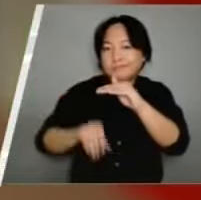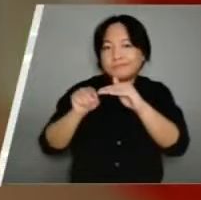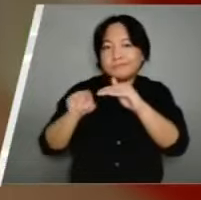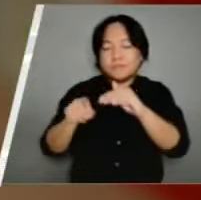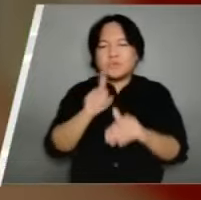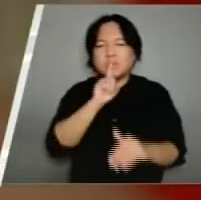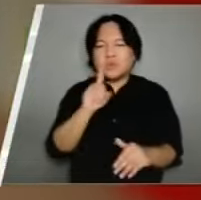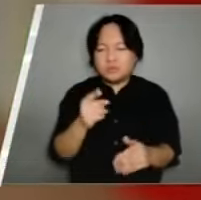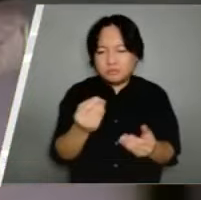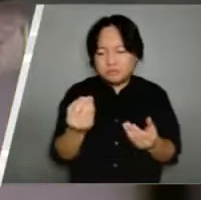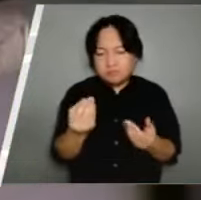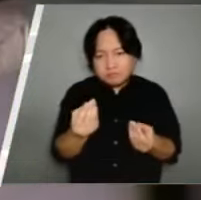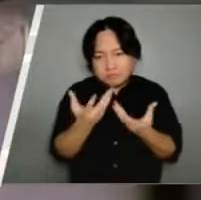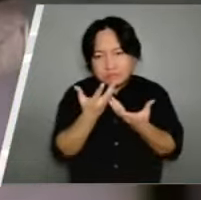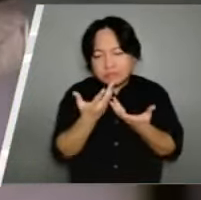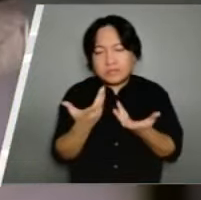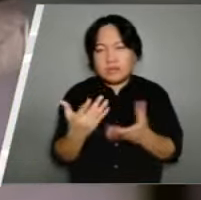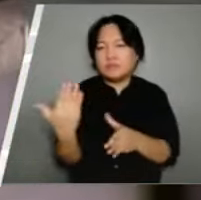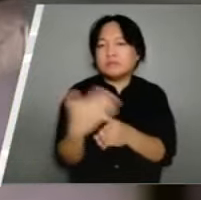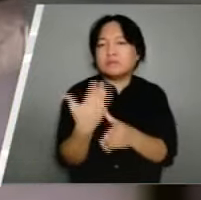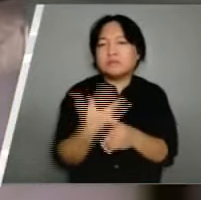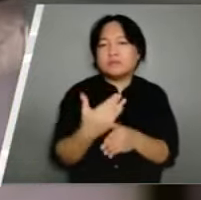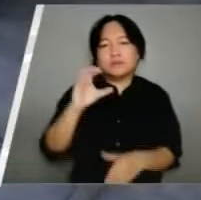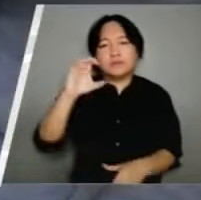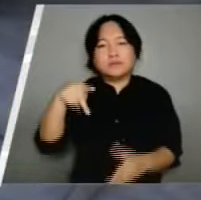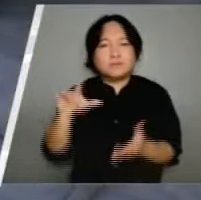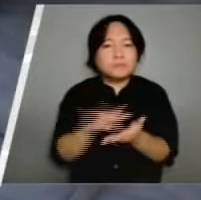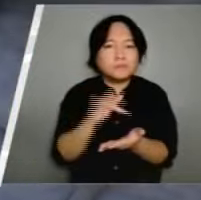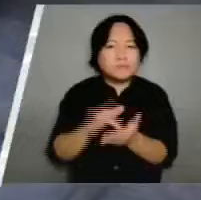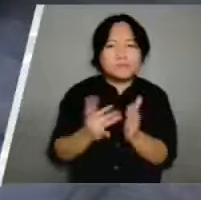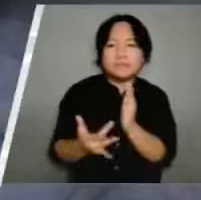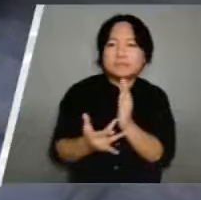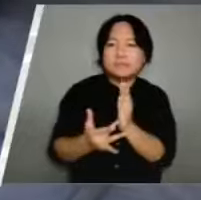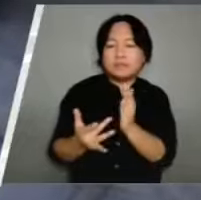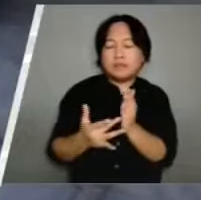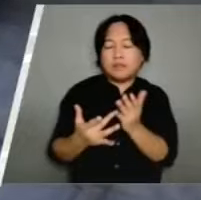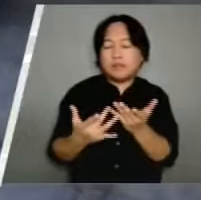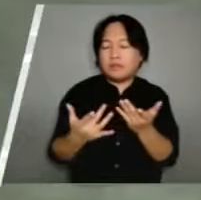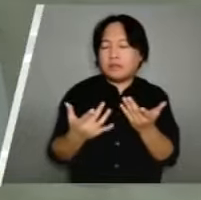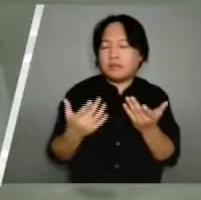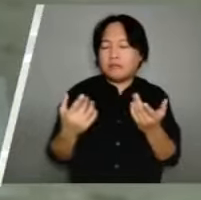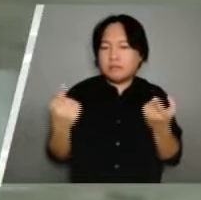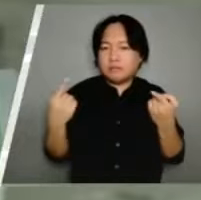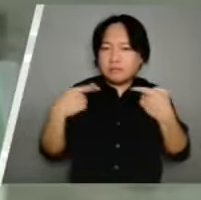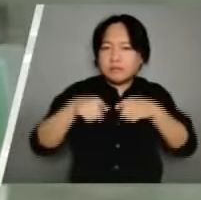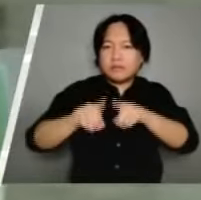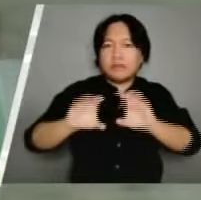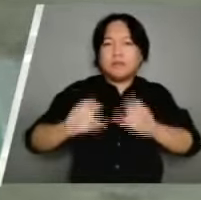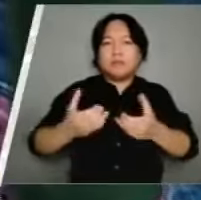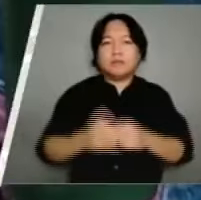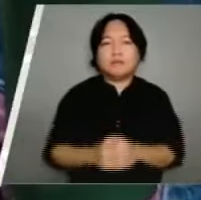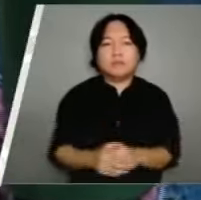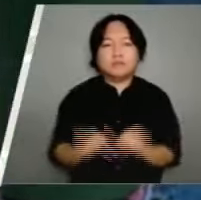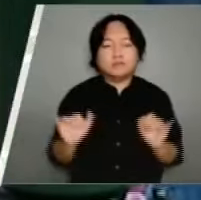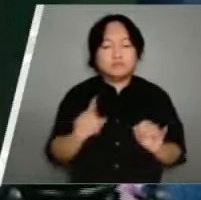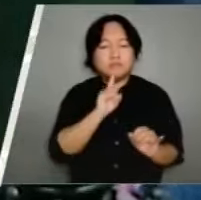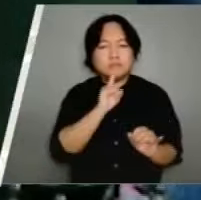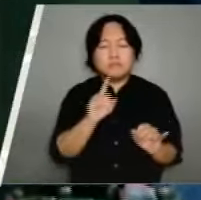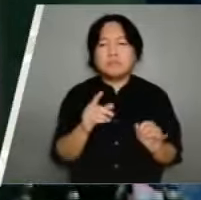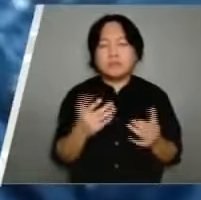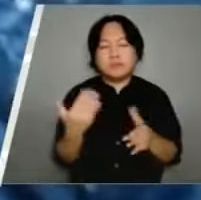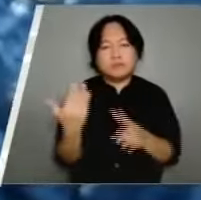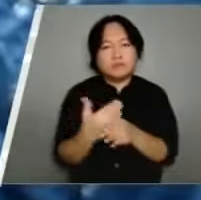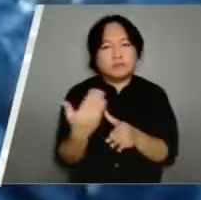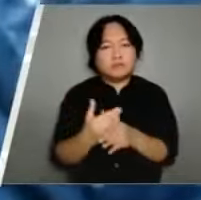sa paggamit ng mga gadget sa gitna ng pag-aaral. Halos pareho ang dami ng mga nagsabing nagagambala sila kapag gumagamit